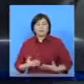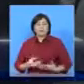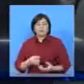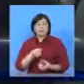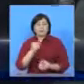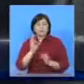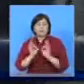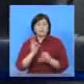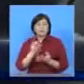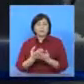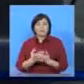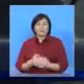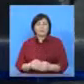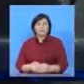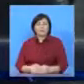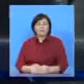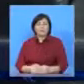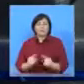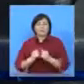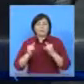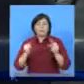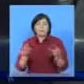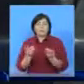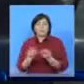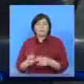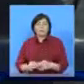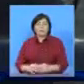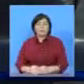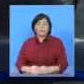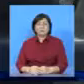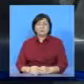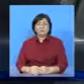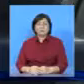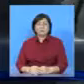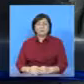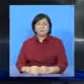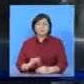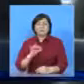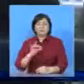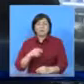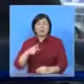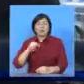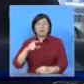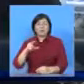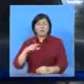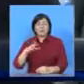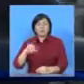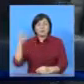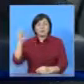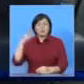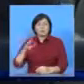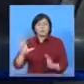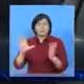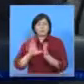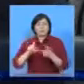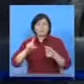обеспечена как инженерной инфраструктурой, так и социальной инфраструктурой. Конечно. Вот, ну понятно, инженеры это газ, вода, да, там, электричество, да, связь,